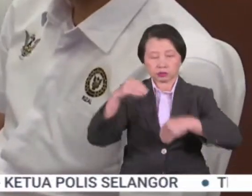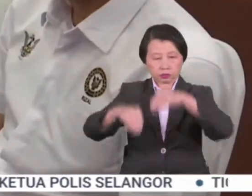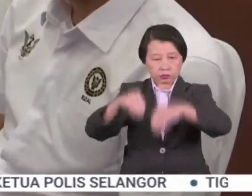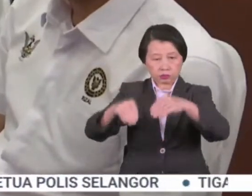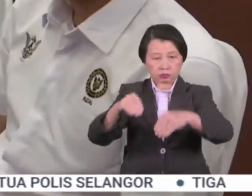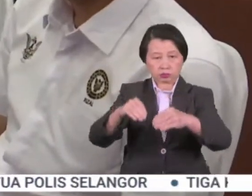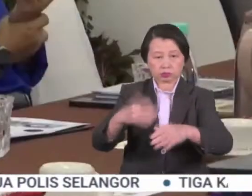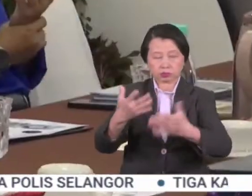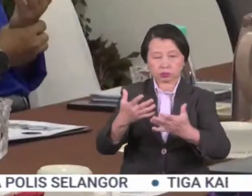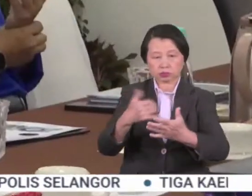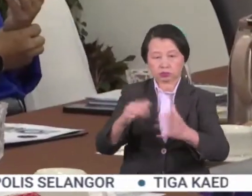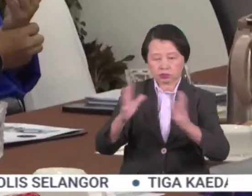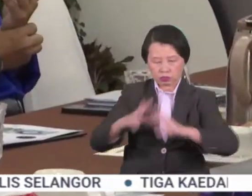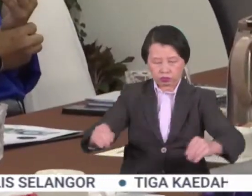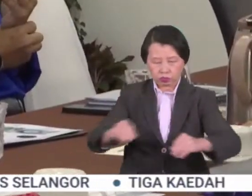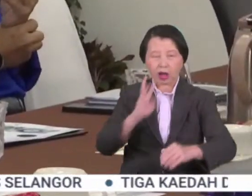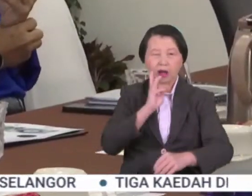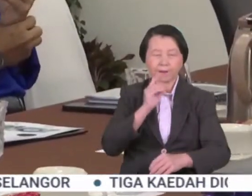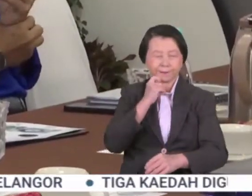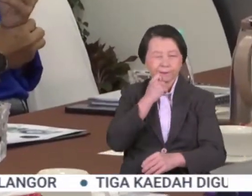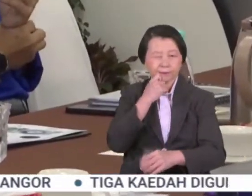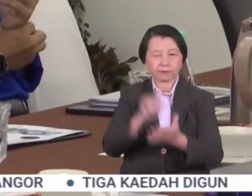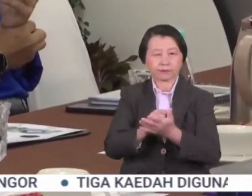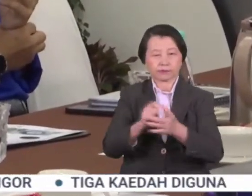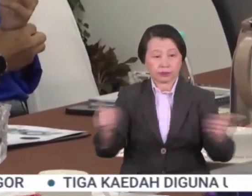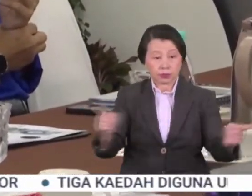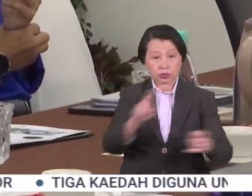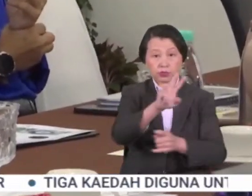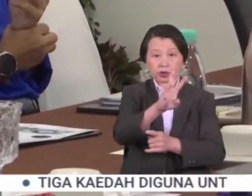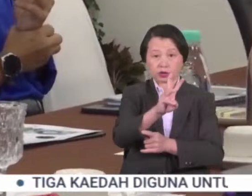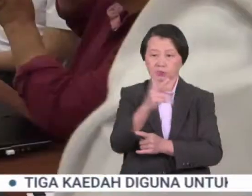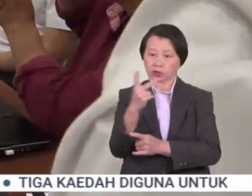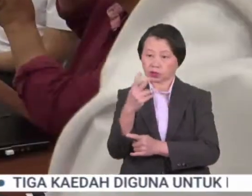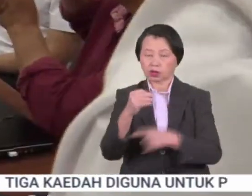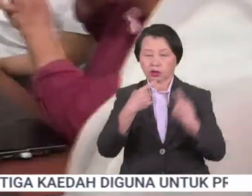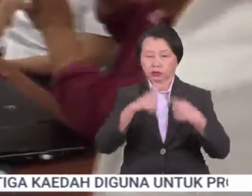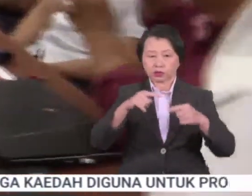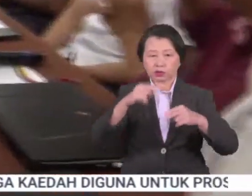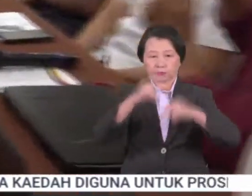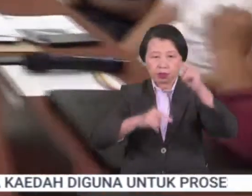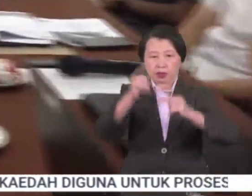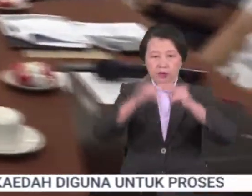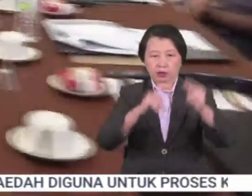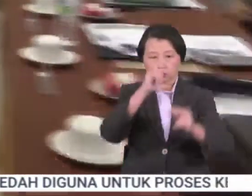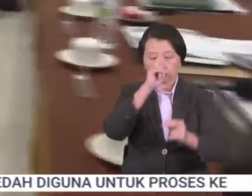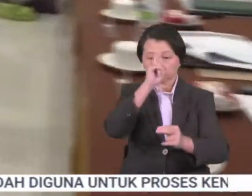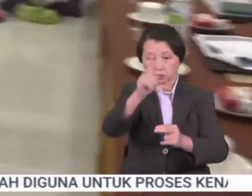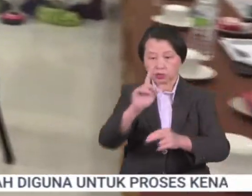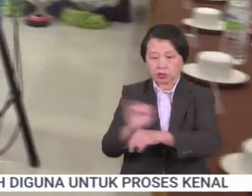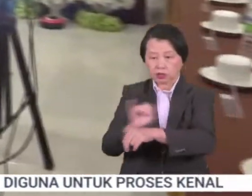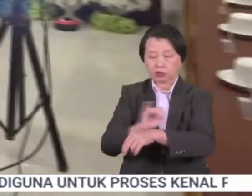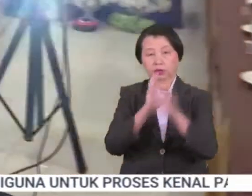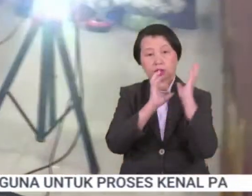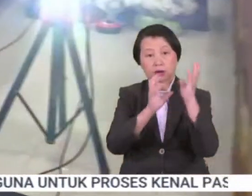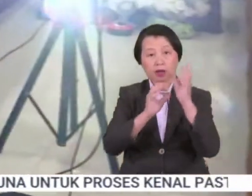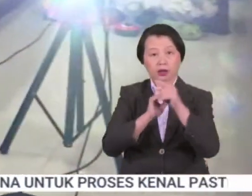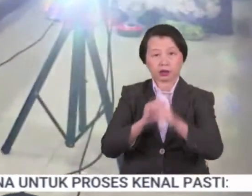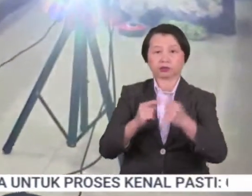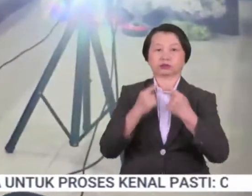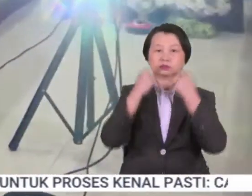untuk mengelak hakisan dan air masin sepanjang 26 KM sedang dibina bagi memastikan industri kelapa